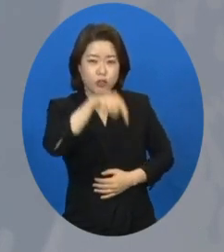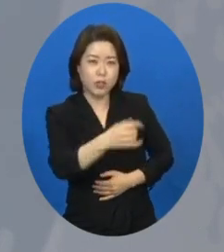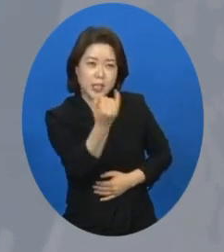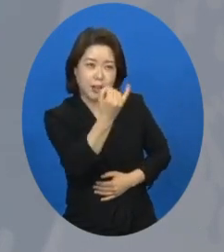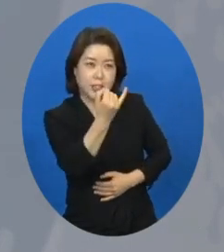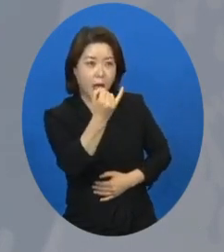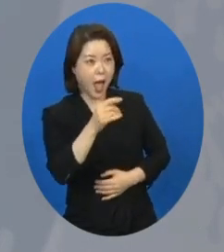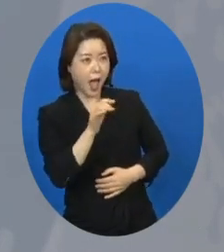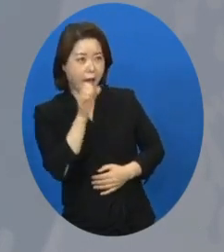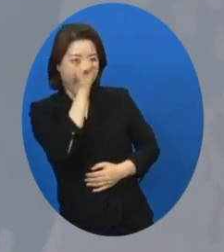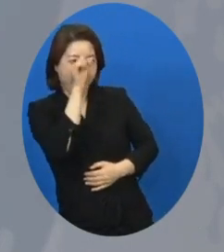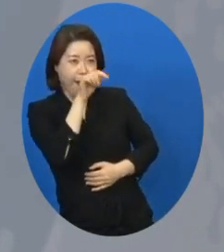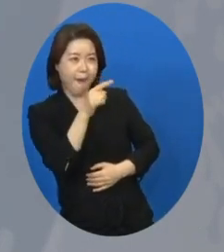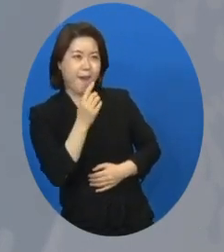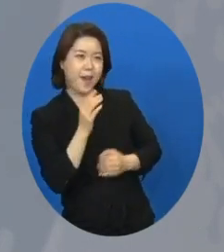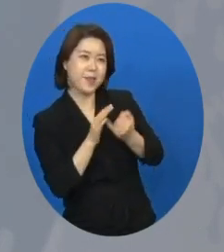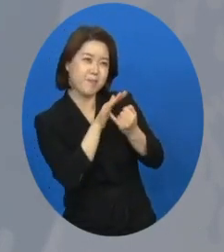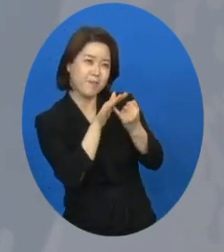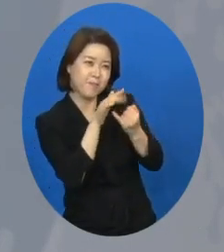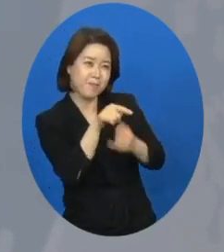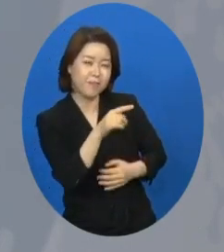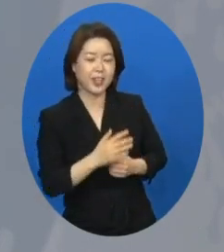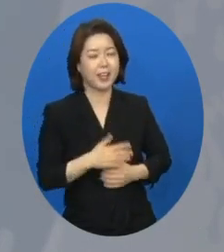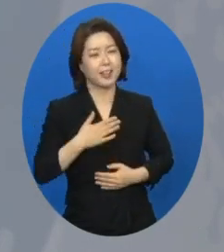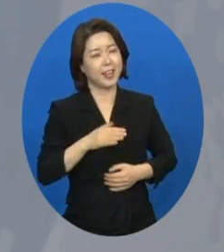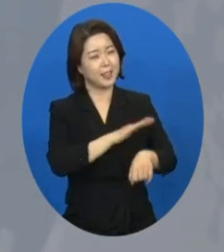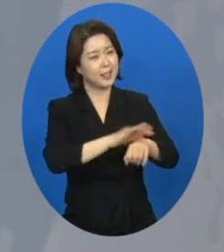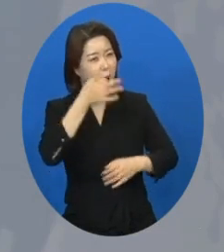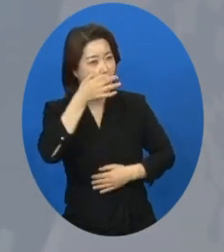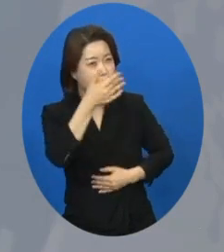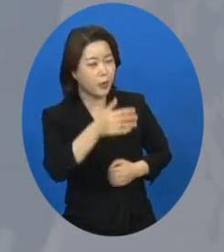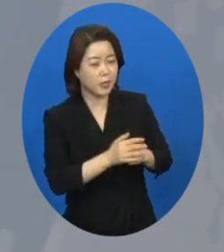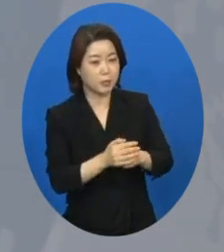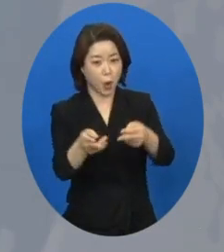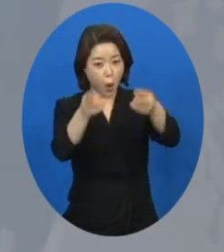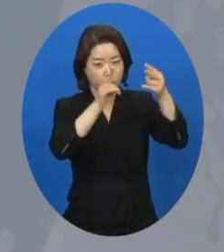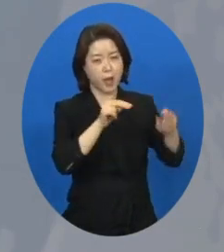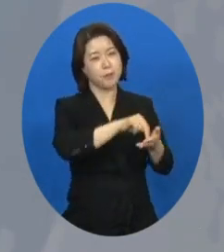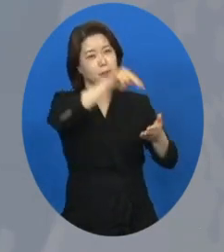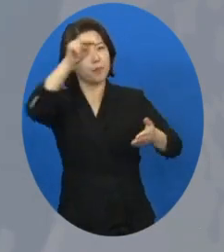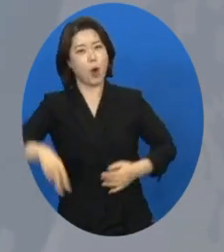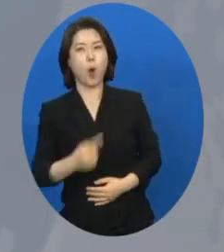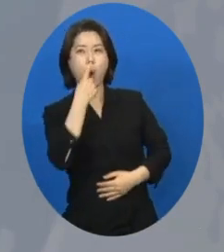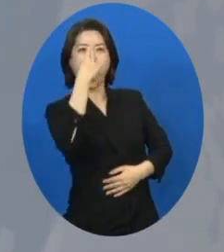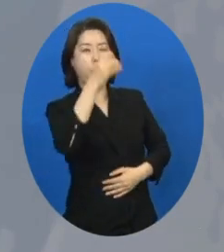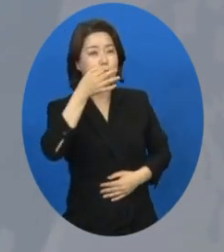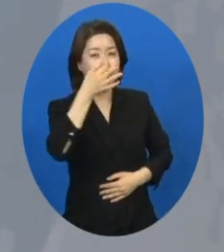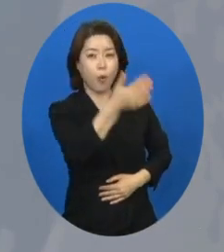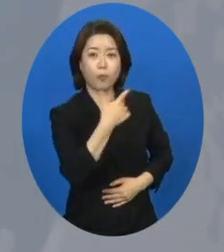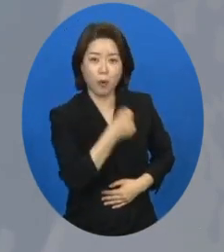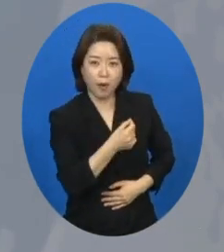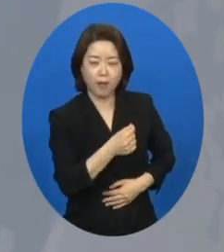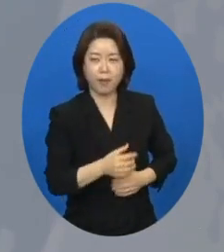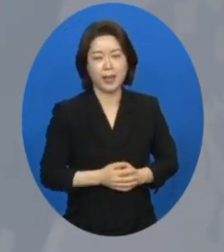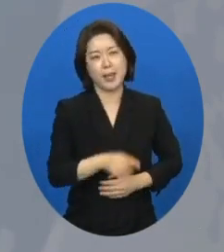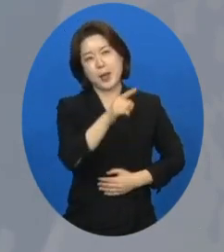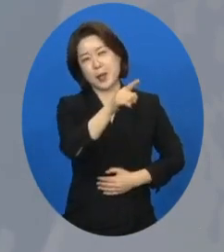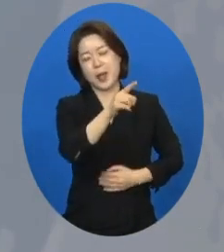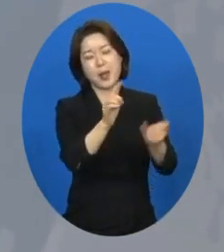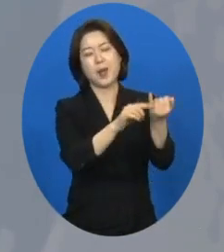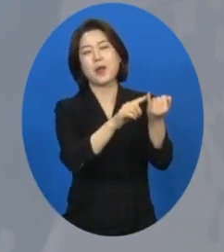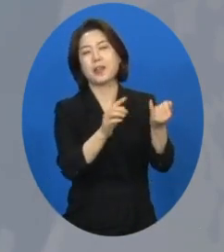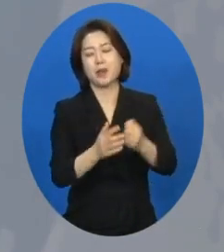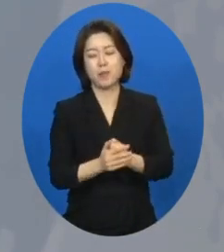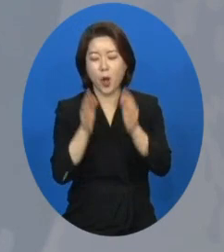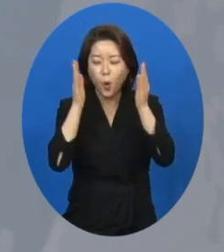되었다. 윤숙이에게 잘 보이려고 다리 위에서 뛰어내리기도 했는데 윤숙이 때문에 공부도 더 열심히